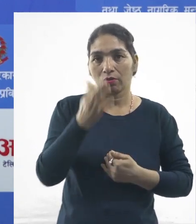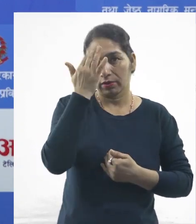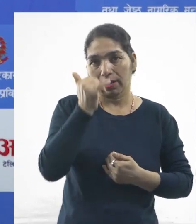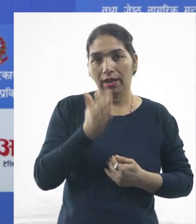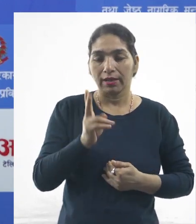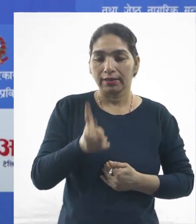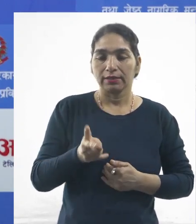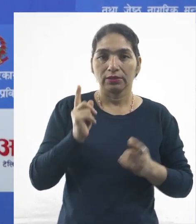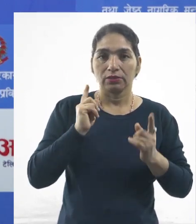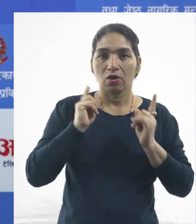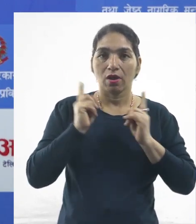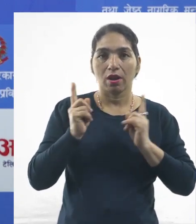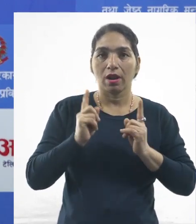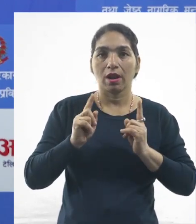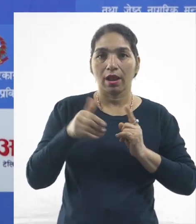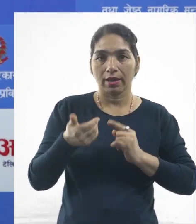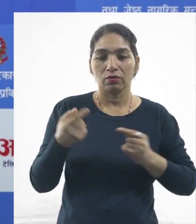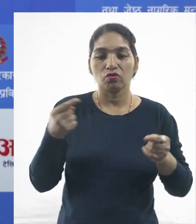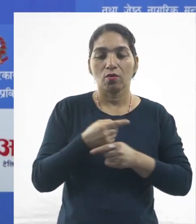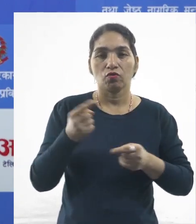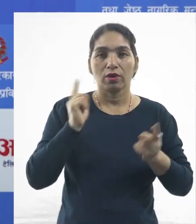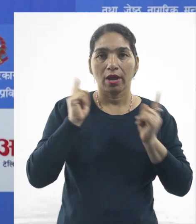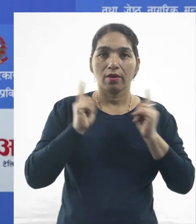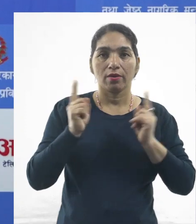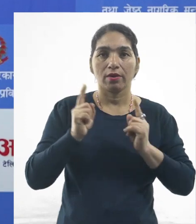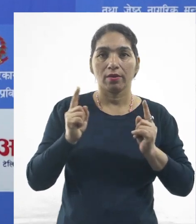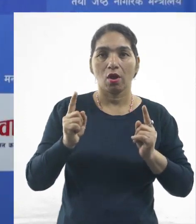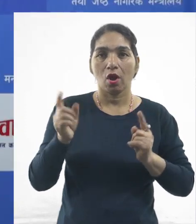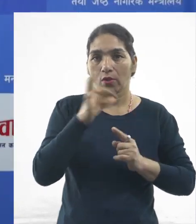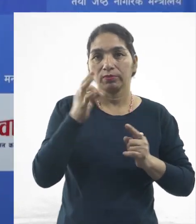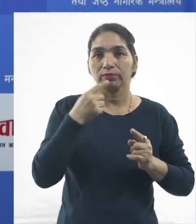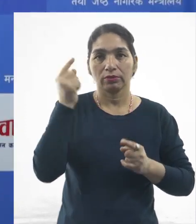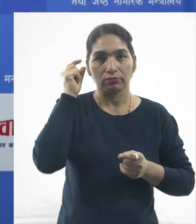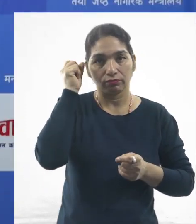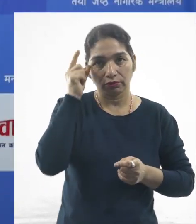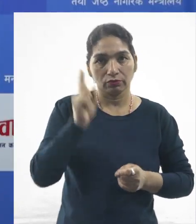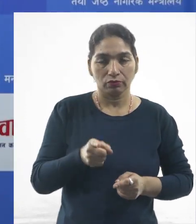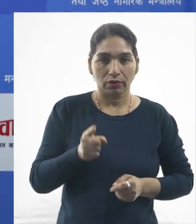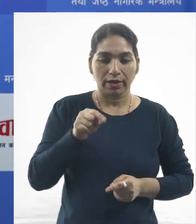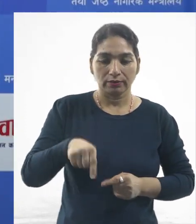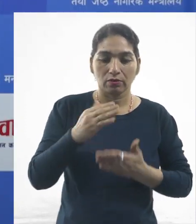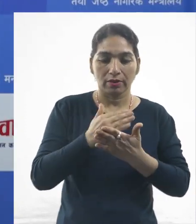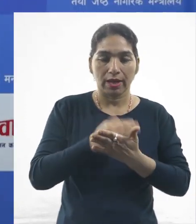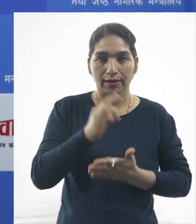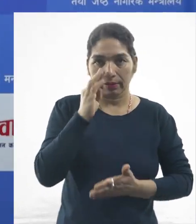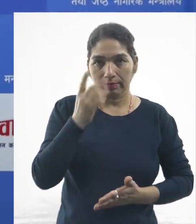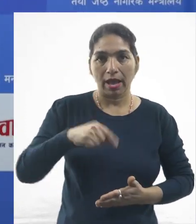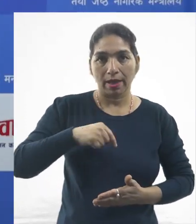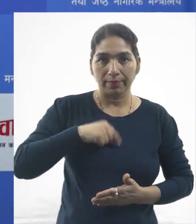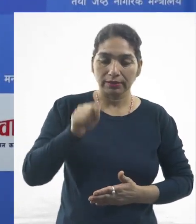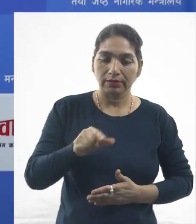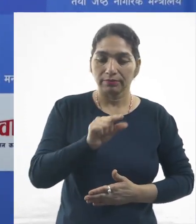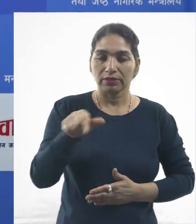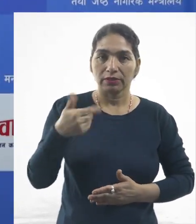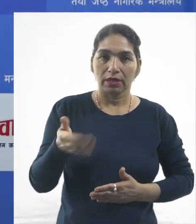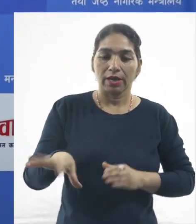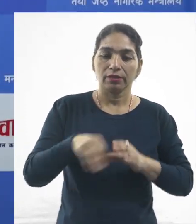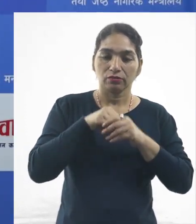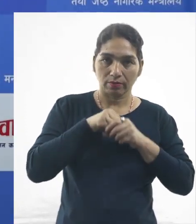यस नगरपालिकालाई नमुना नगरपालिकाको रूपमा हेर्ने गरिएको हो त्यसैले आजको कार्यक्रममा हामीले यसै सन्दर्भलाई